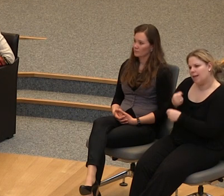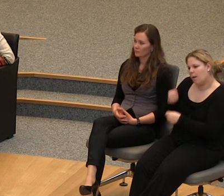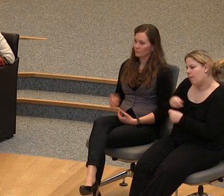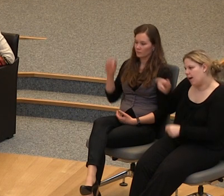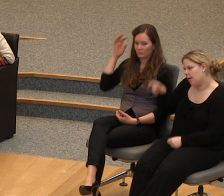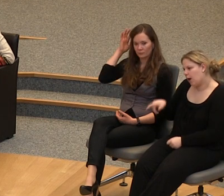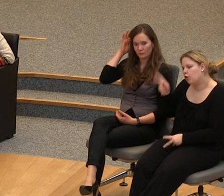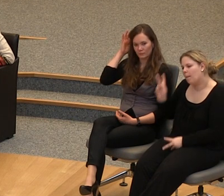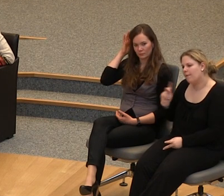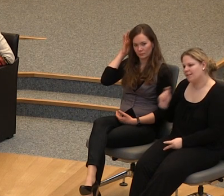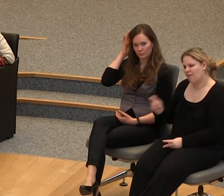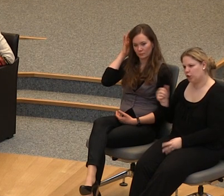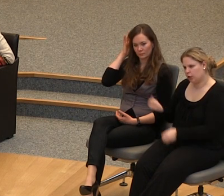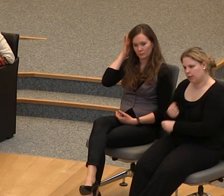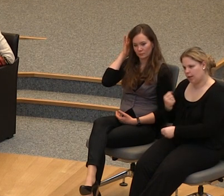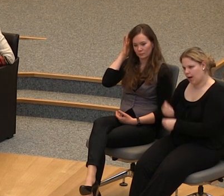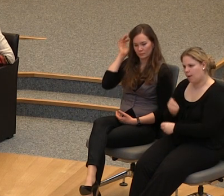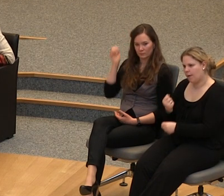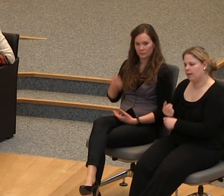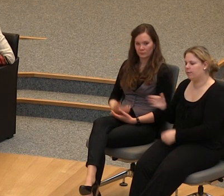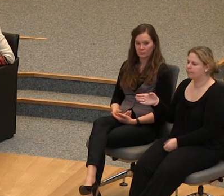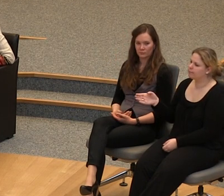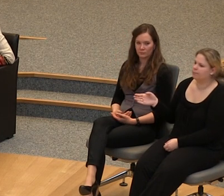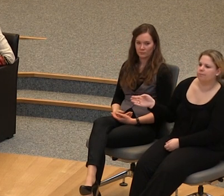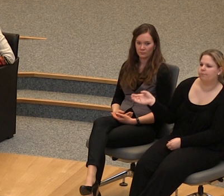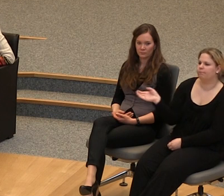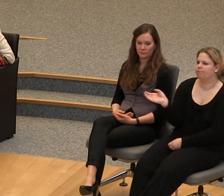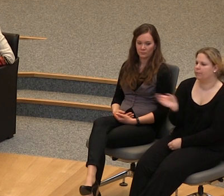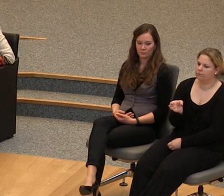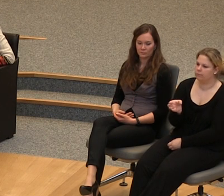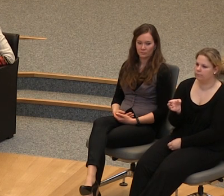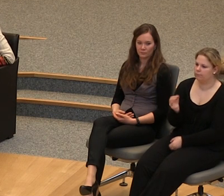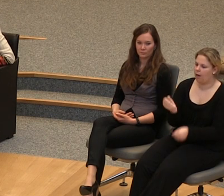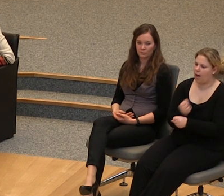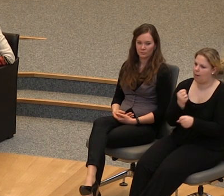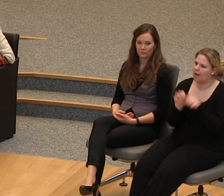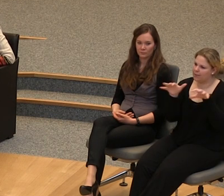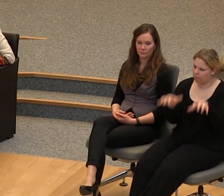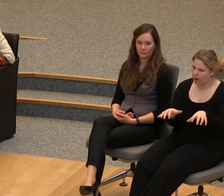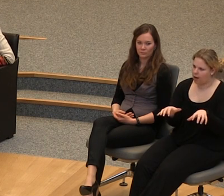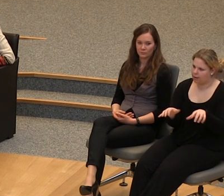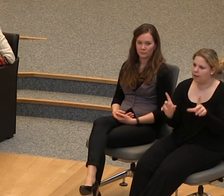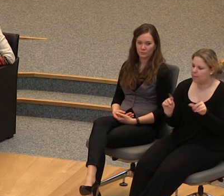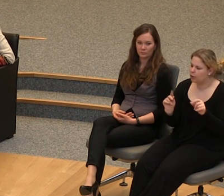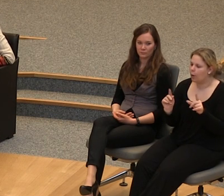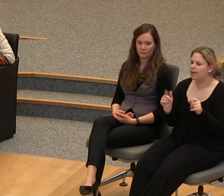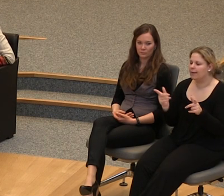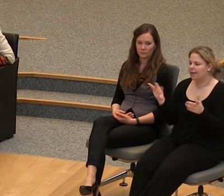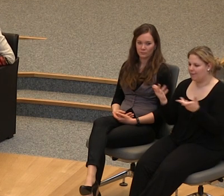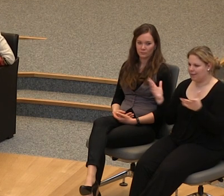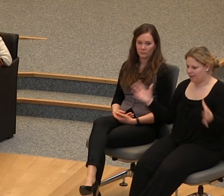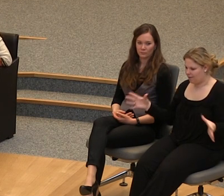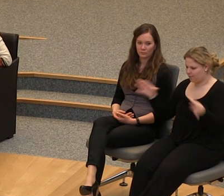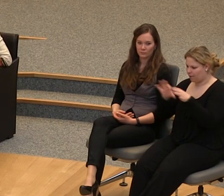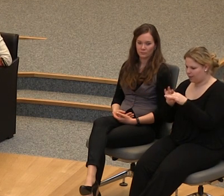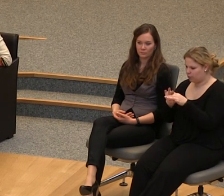konstituiert. Das heißt, ein Bindeglied geschaffen zwischen der vollen Erwerbsminderung und der vollen Erwerbsfähigkeit. Und